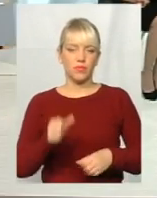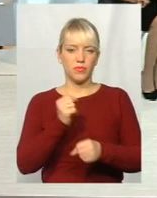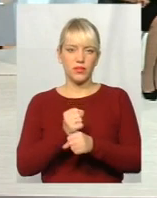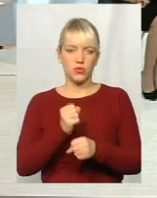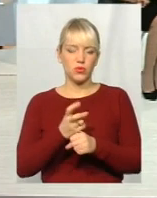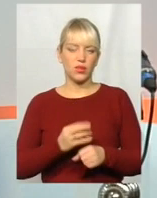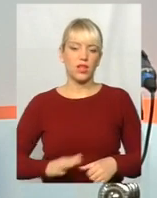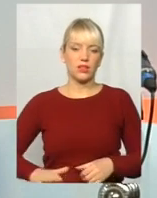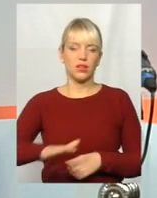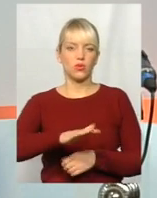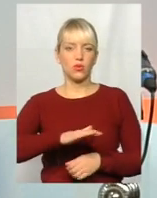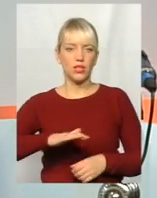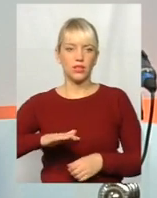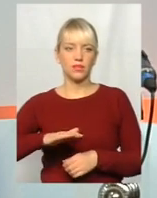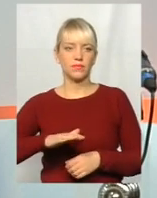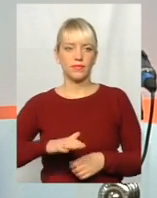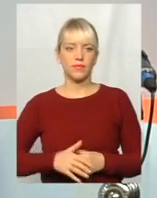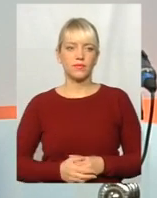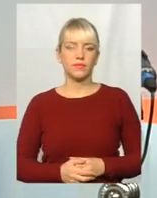працюють на території. І